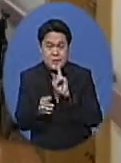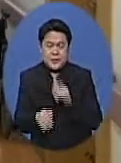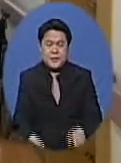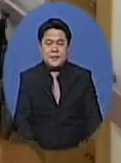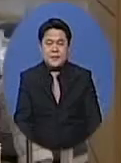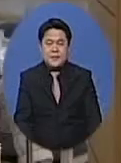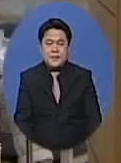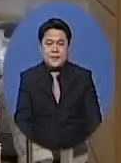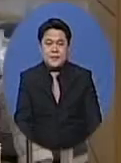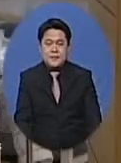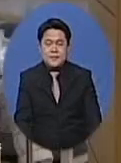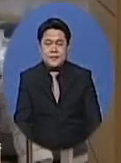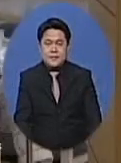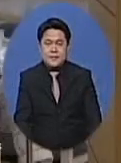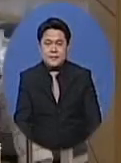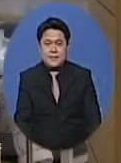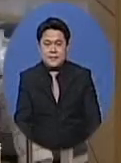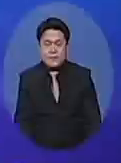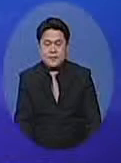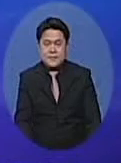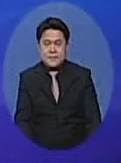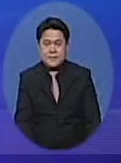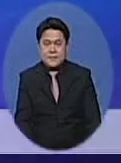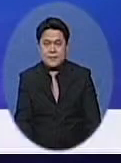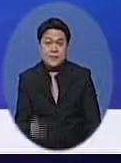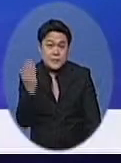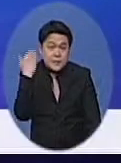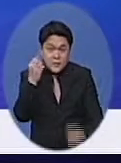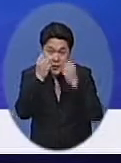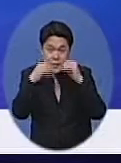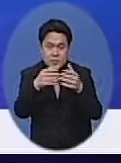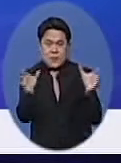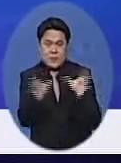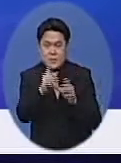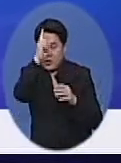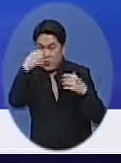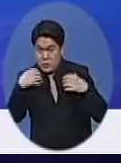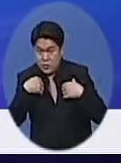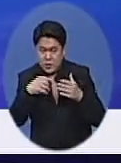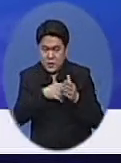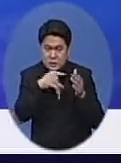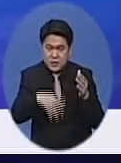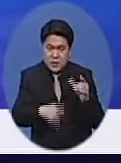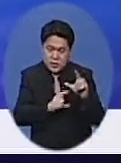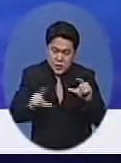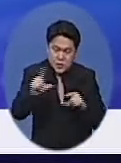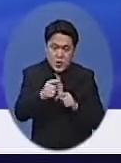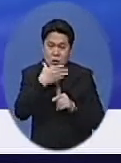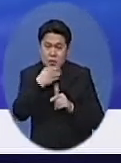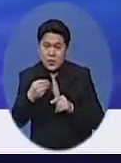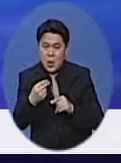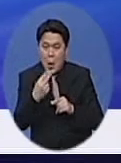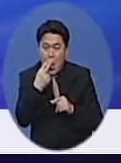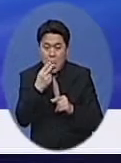말했습니다. 복지TV 뉴스 박정인입니다. 최근 새누리당과 정부가 증세와 복지 그리고